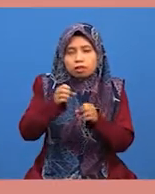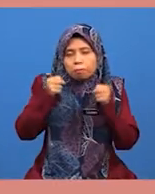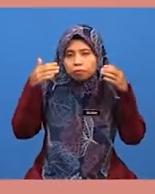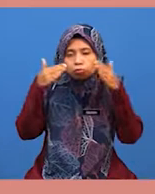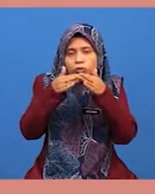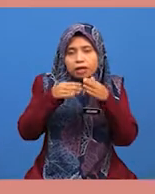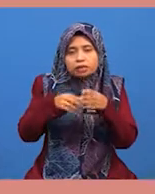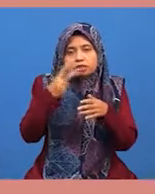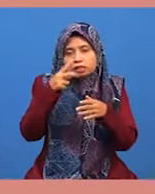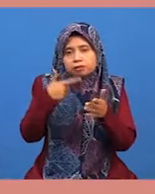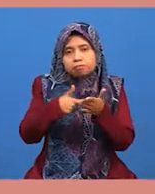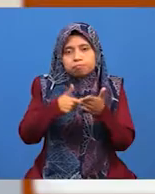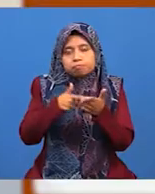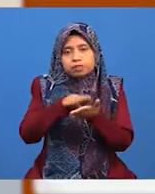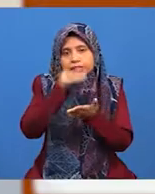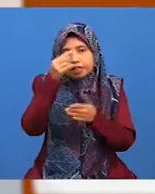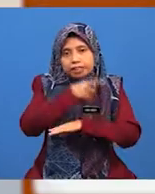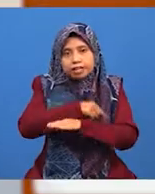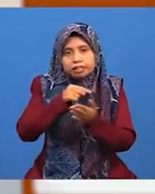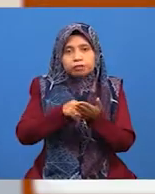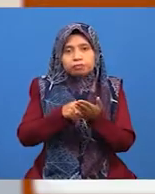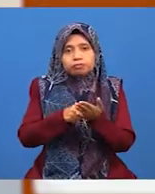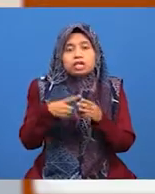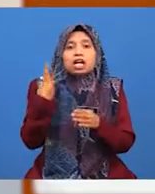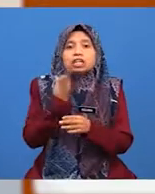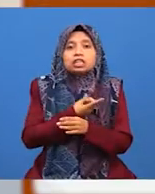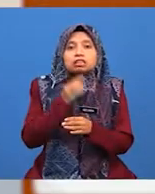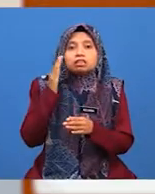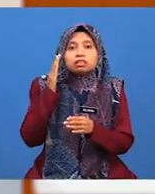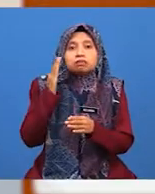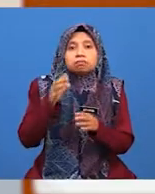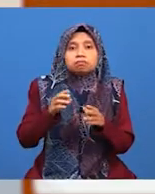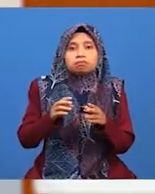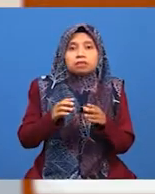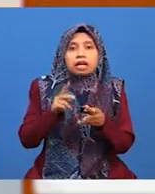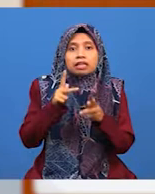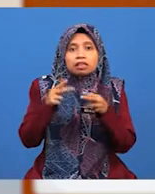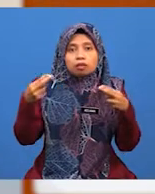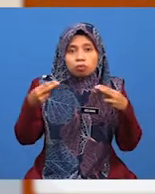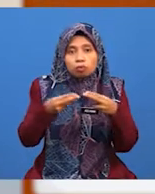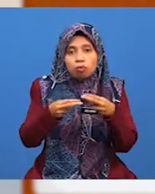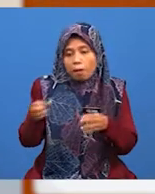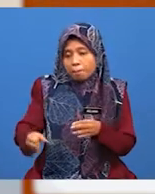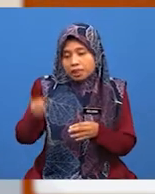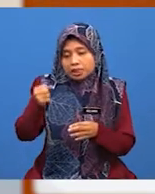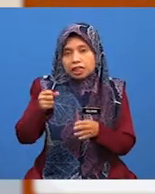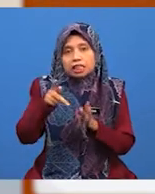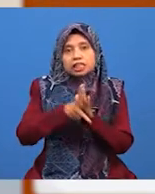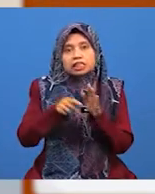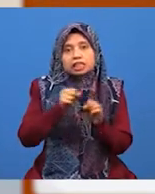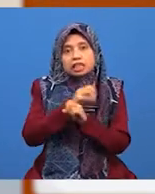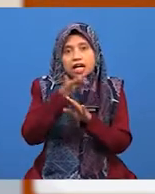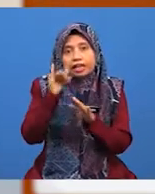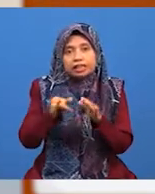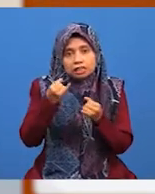kita pada hari ini. Baiklah, kita beralih kepada kata hubung pancangan